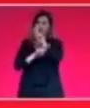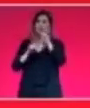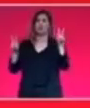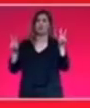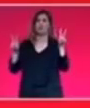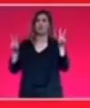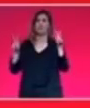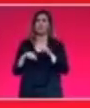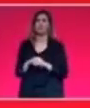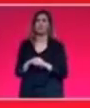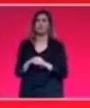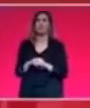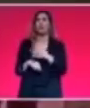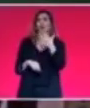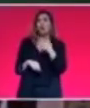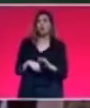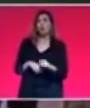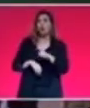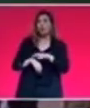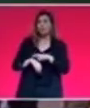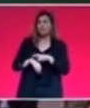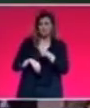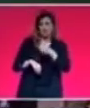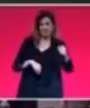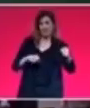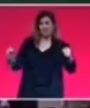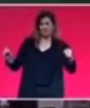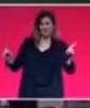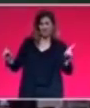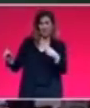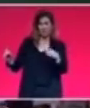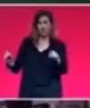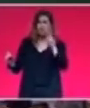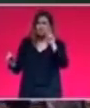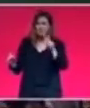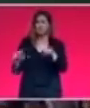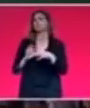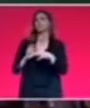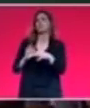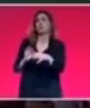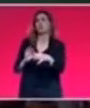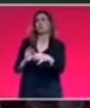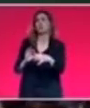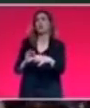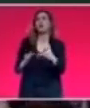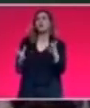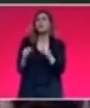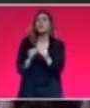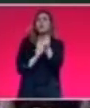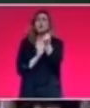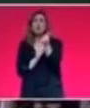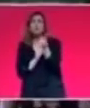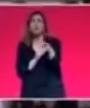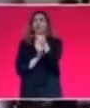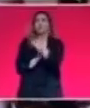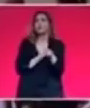Καθώς εκπορεύεται αυτή η αντίθεση σε κάθε εποχή από τις οικονομικές και κοινωνικές